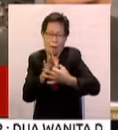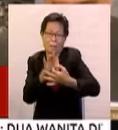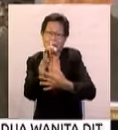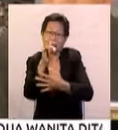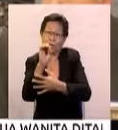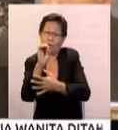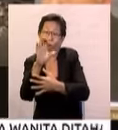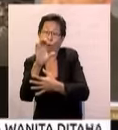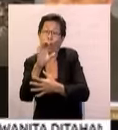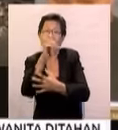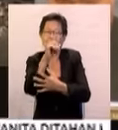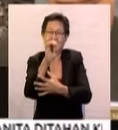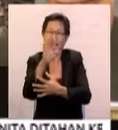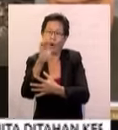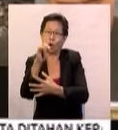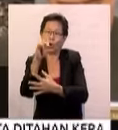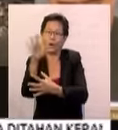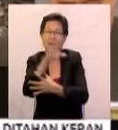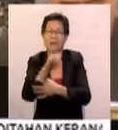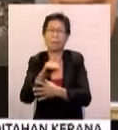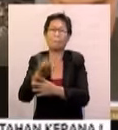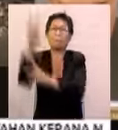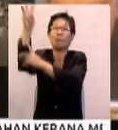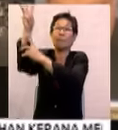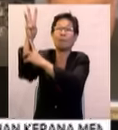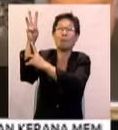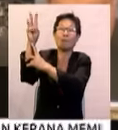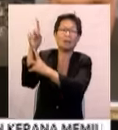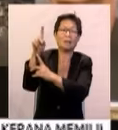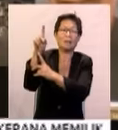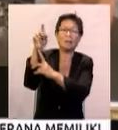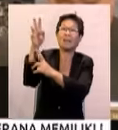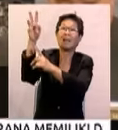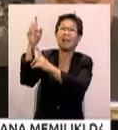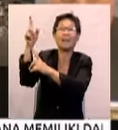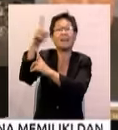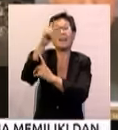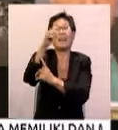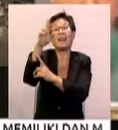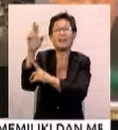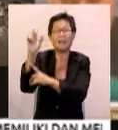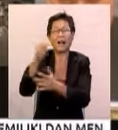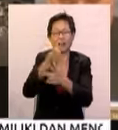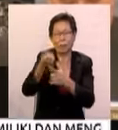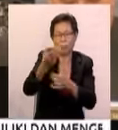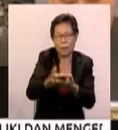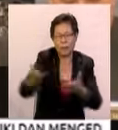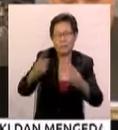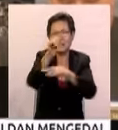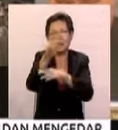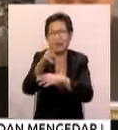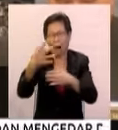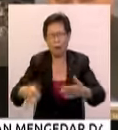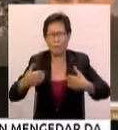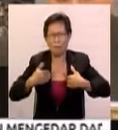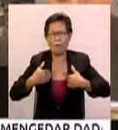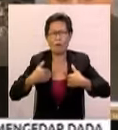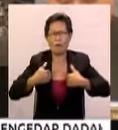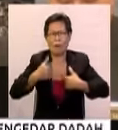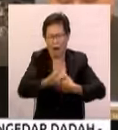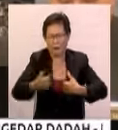TV dan juga memasang aerial UHF pada set TV sedia ada atau membeli set TV yang telah dilengkapi dengan